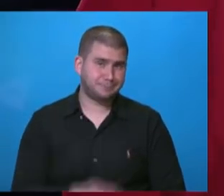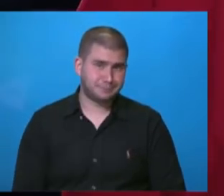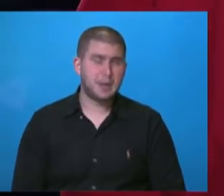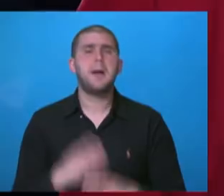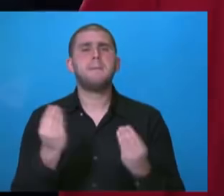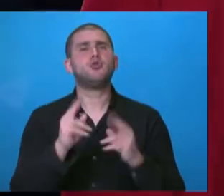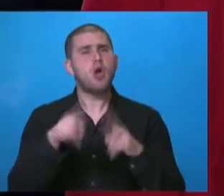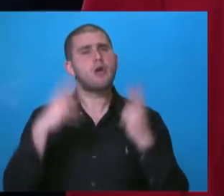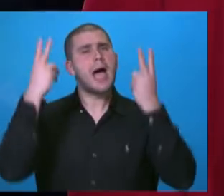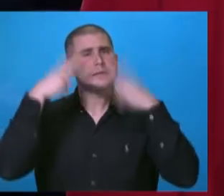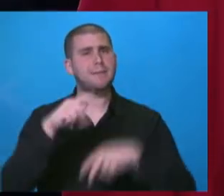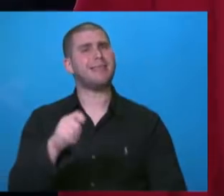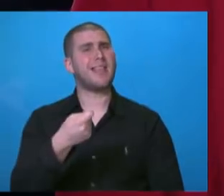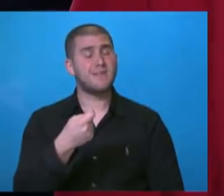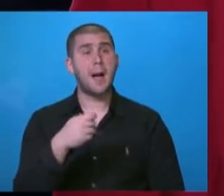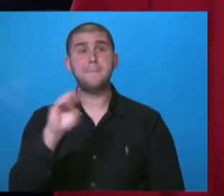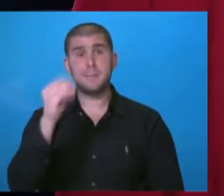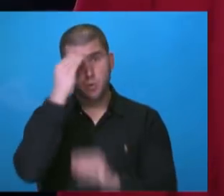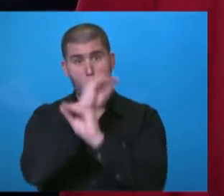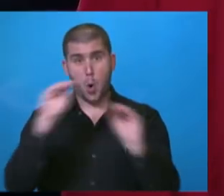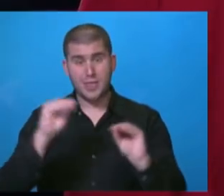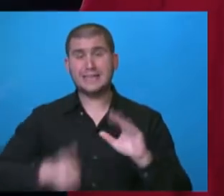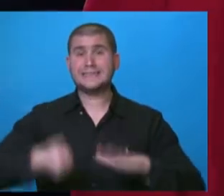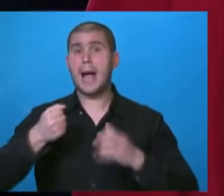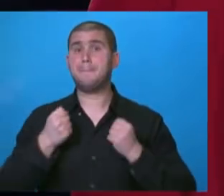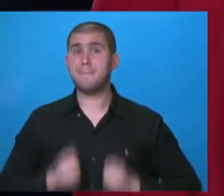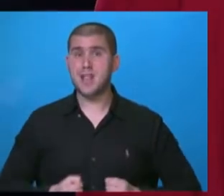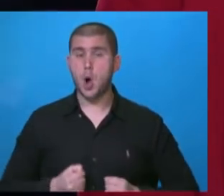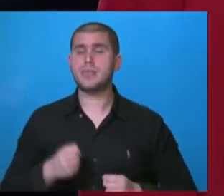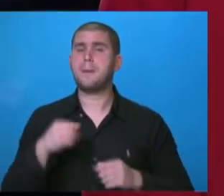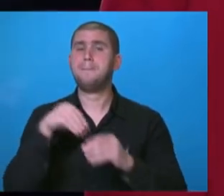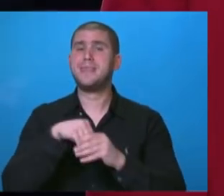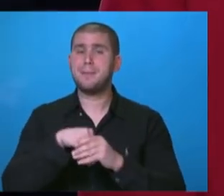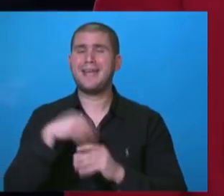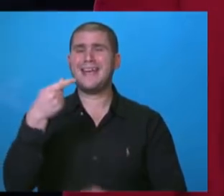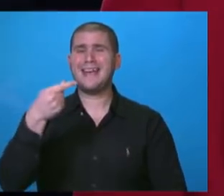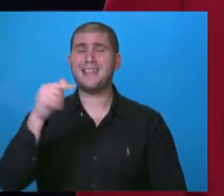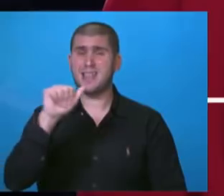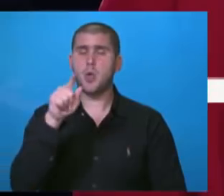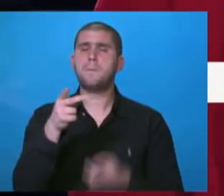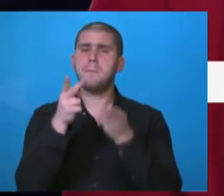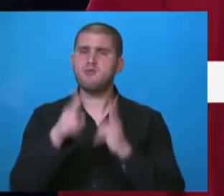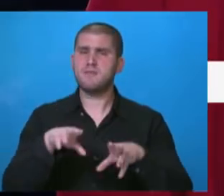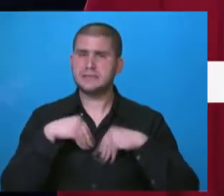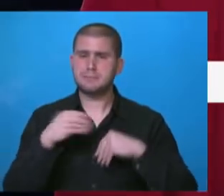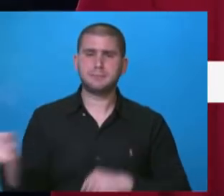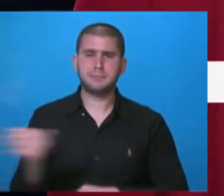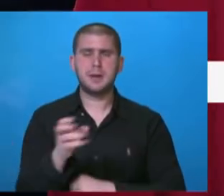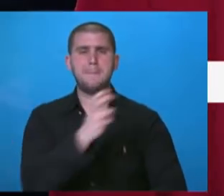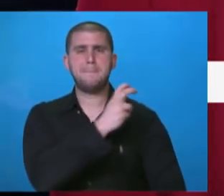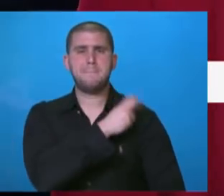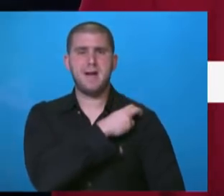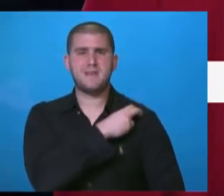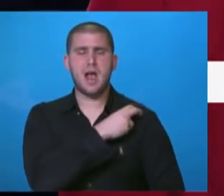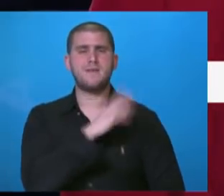יש הסכמה עליו. מנדלבליט הודיע ערב לשר הביטחון, ביטחון הפנים, גלעד ארדן, שהוא מאפשר לו למנות מפכ"ל ונציב שב"ס